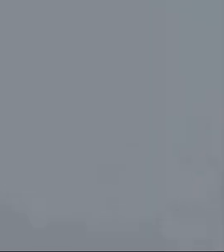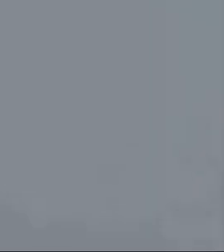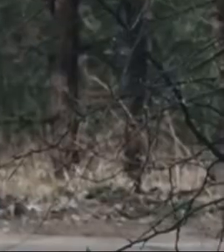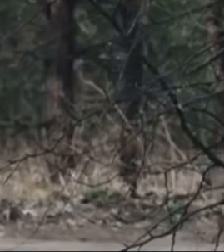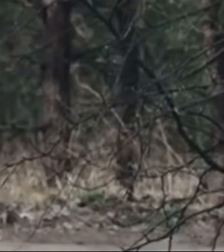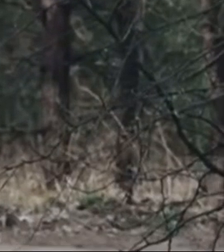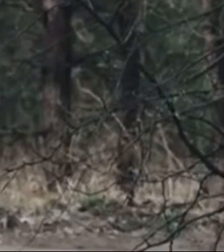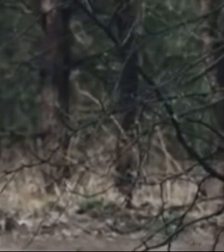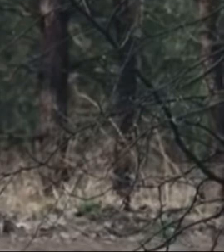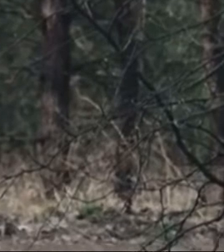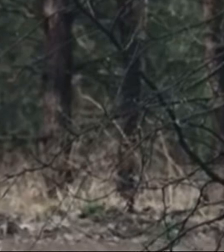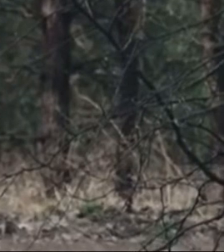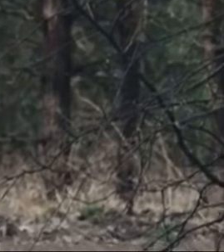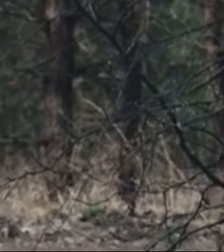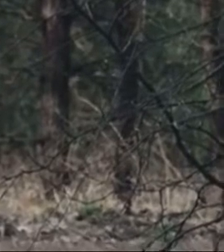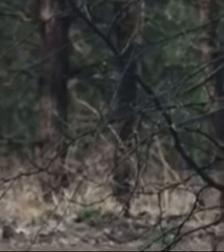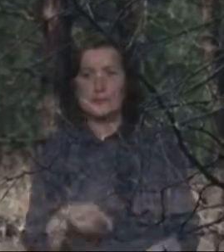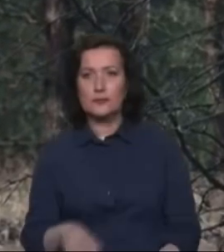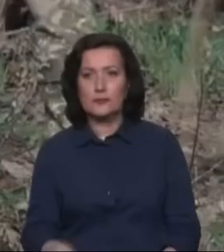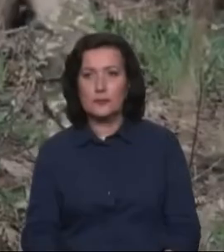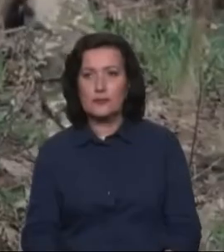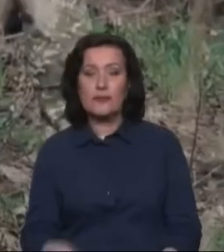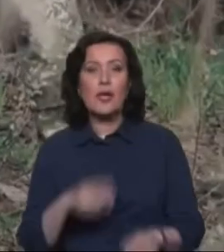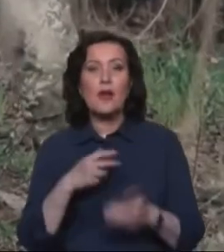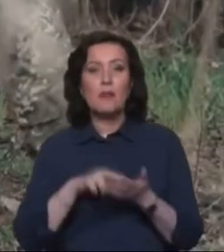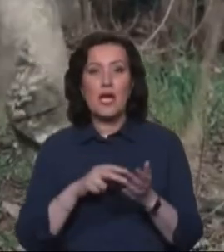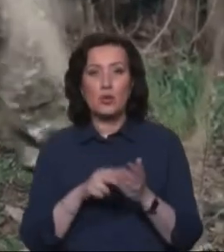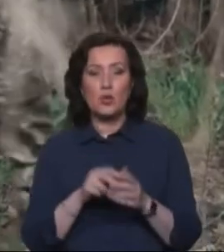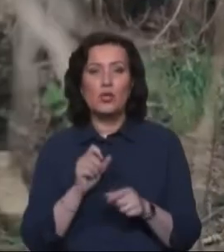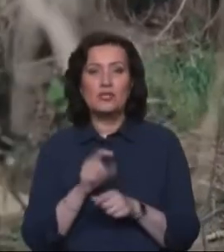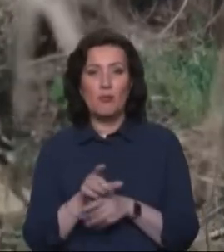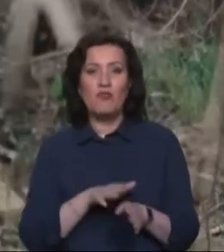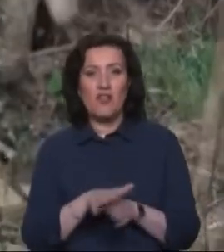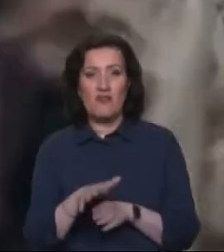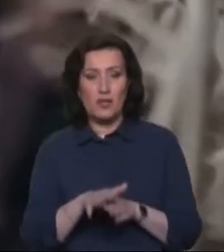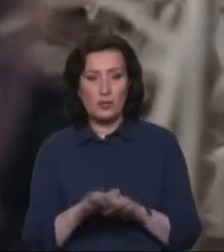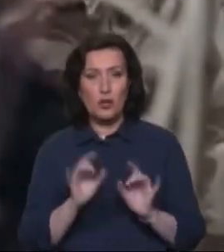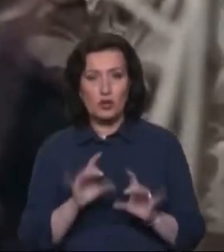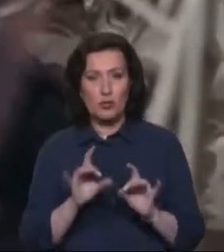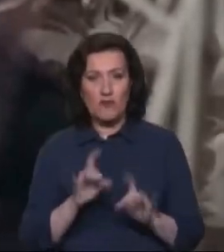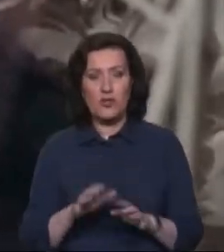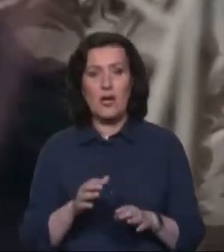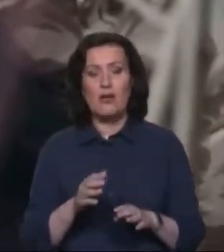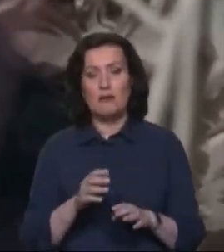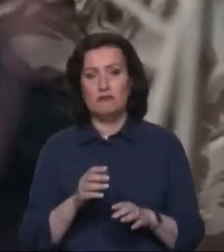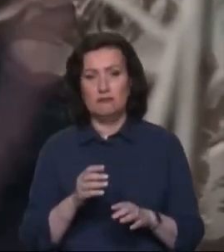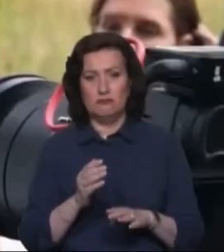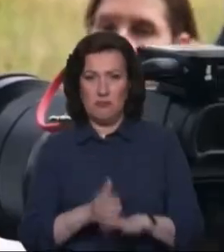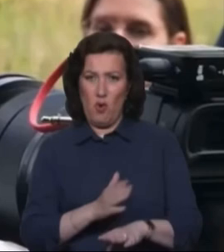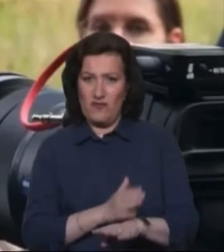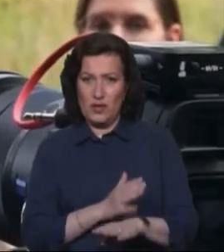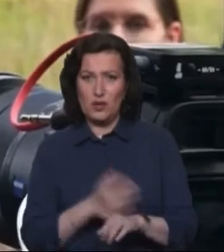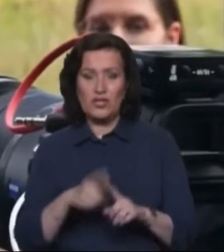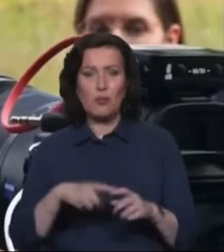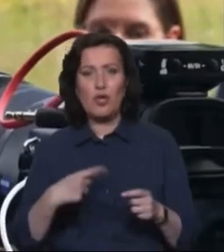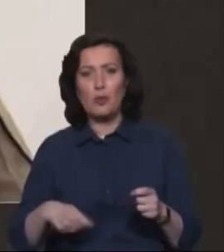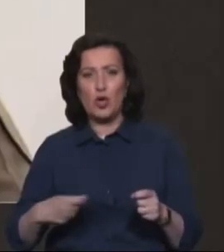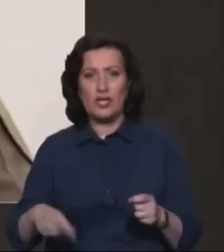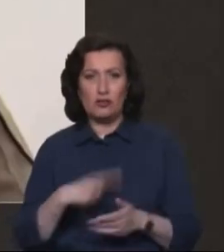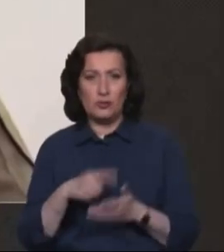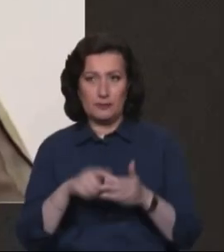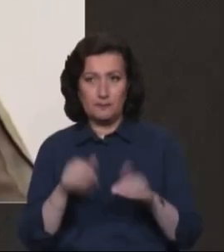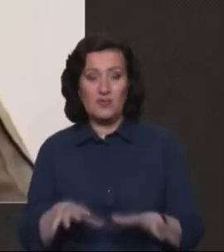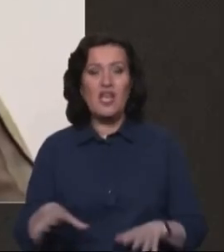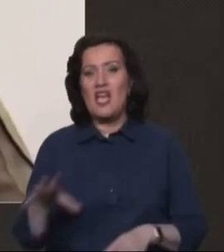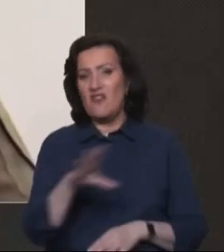Юрій шеголь каже що до кінця року пропонують замовлення виконати процес розповідає повільний бо треба було вирішити бюрократичні питання